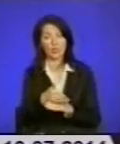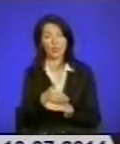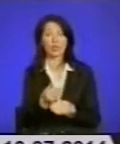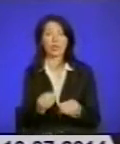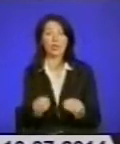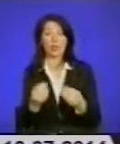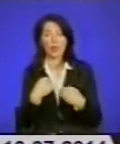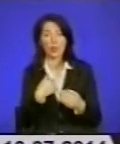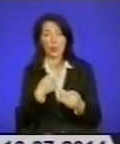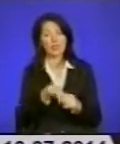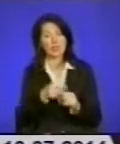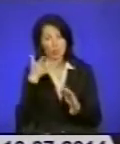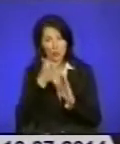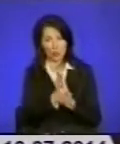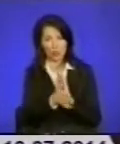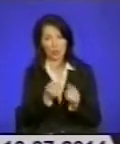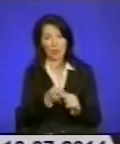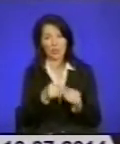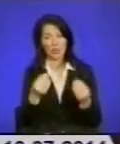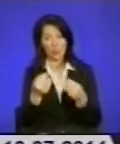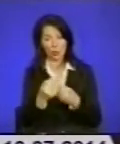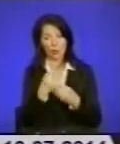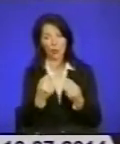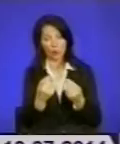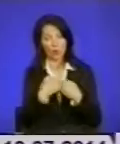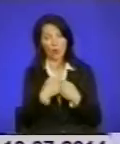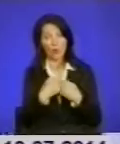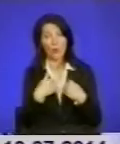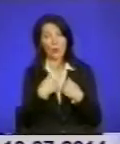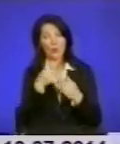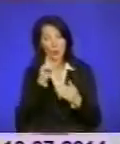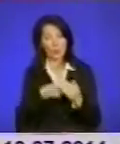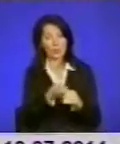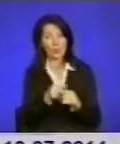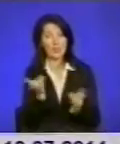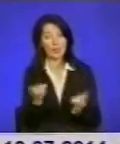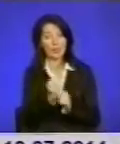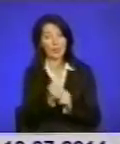я це розуміла, але зараз він додав мені впевненості, що це треба робити і робити вже.